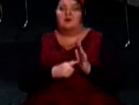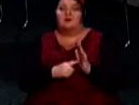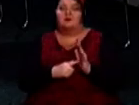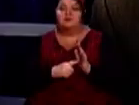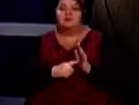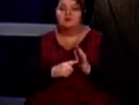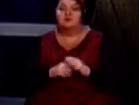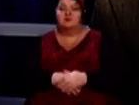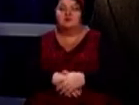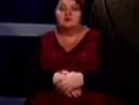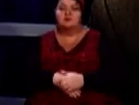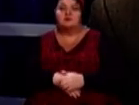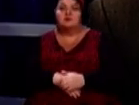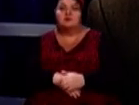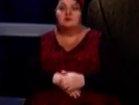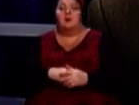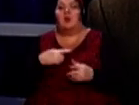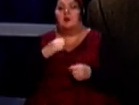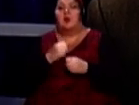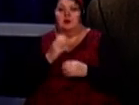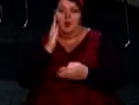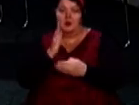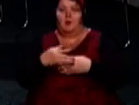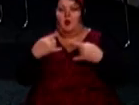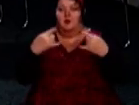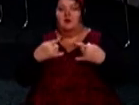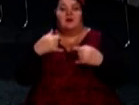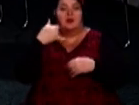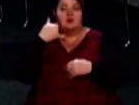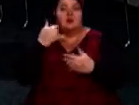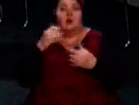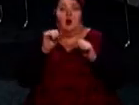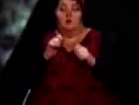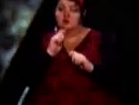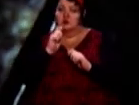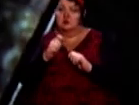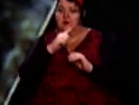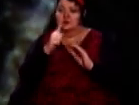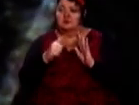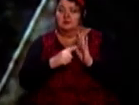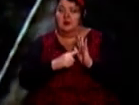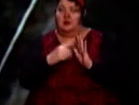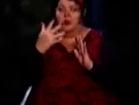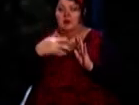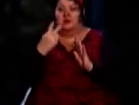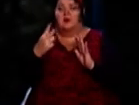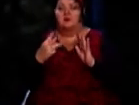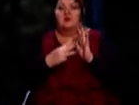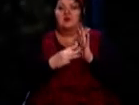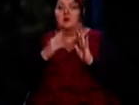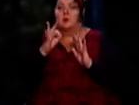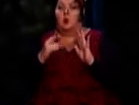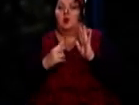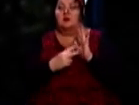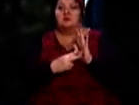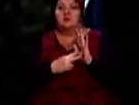Які запитання? Нагадаю, ми працюємо у прямому ефірі. Телефон, за яким можна ставити запитання, 50-28-07, код Полтави